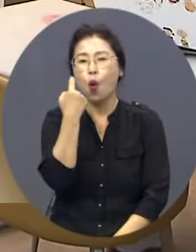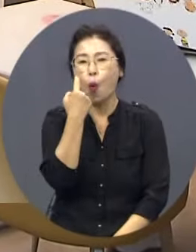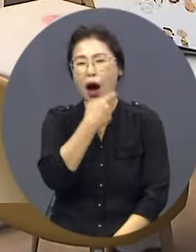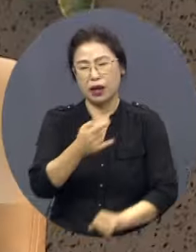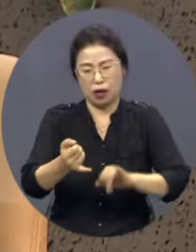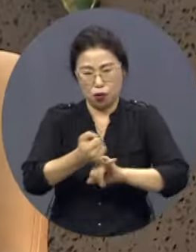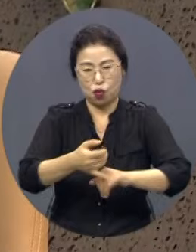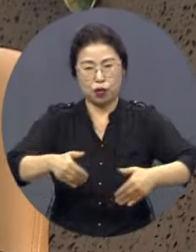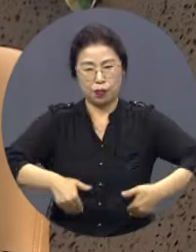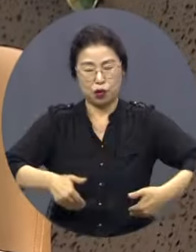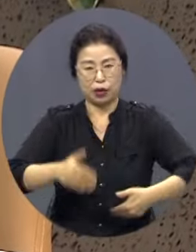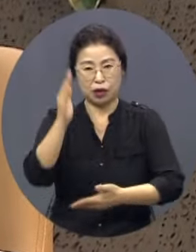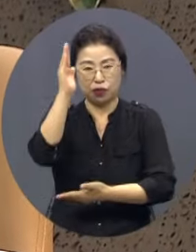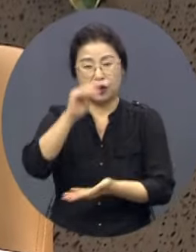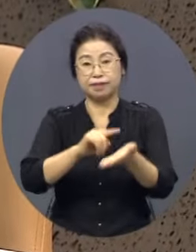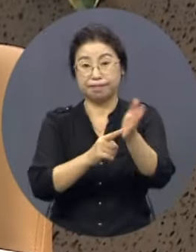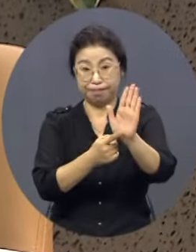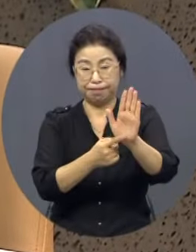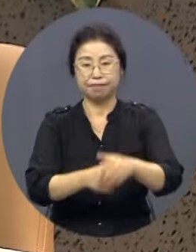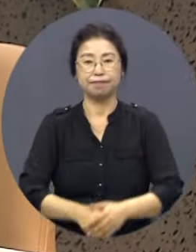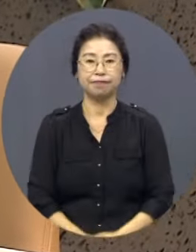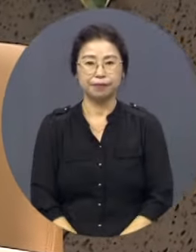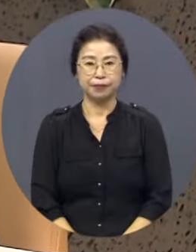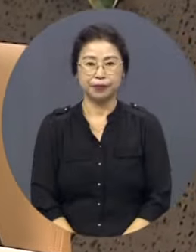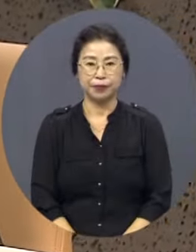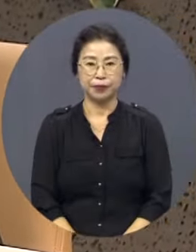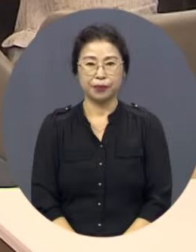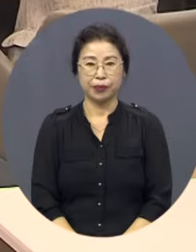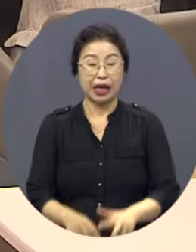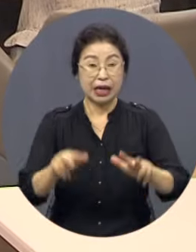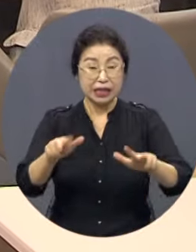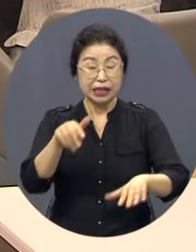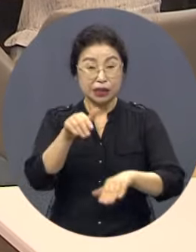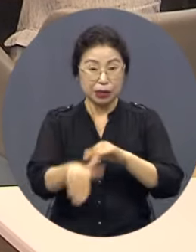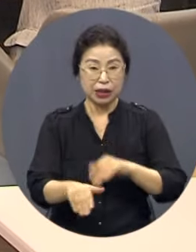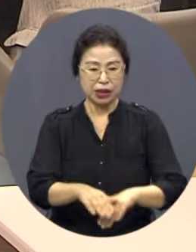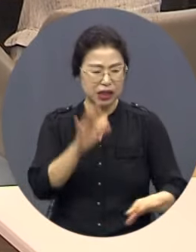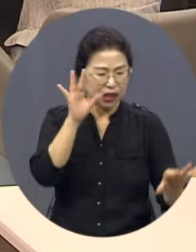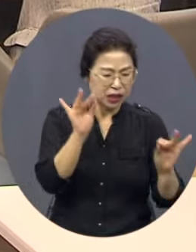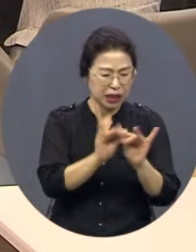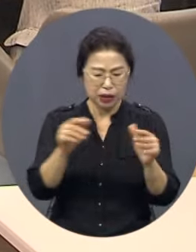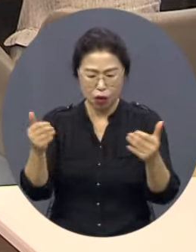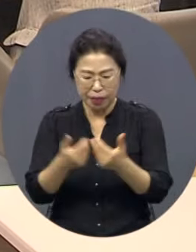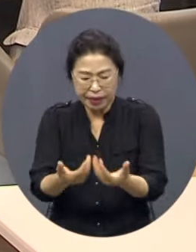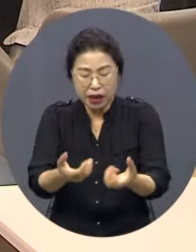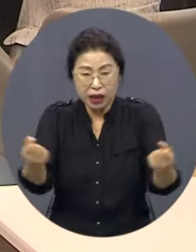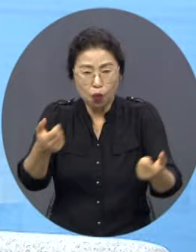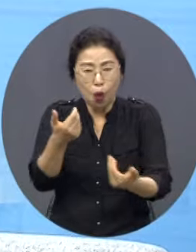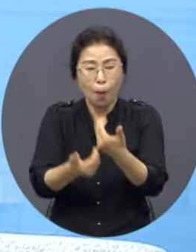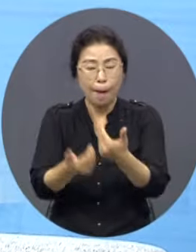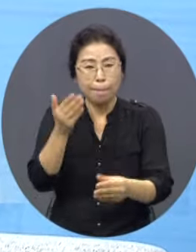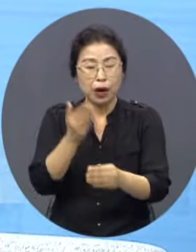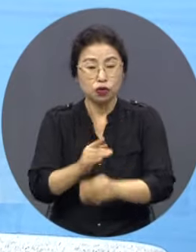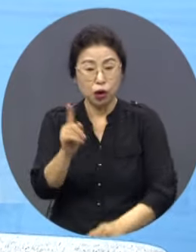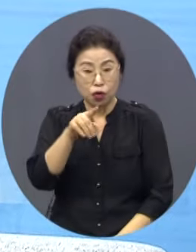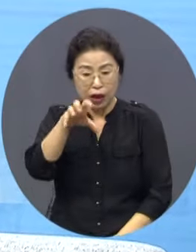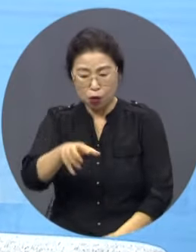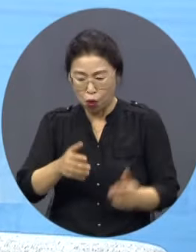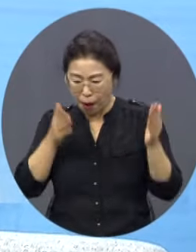과정이 필요하다고 말했습니다. 지금처럼 여론이 양분돼 있는 상태에서 어느